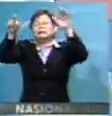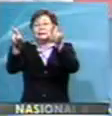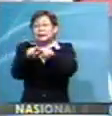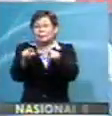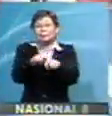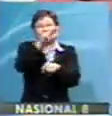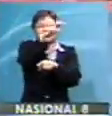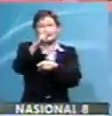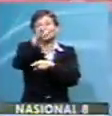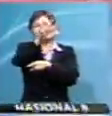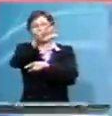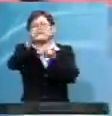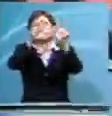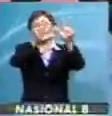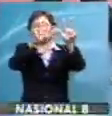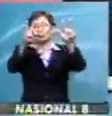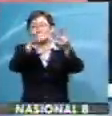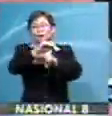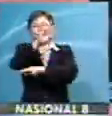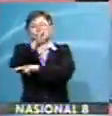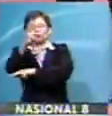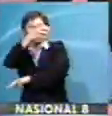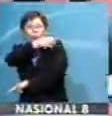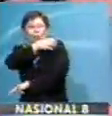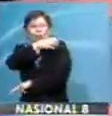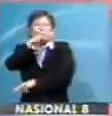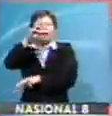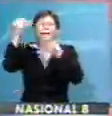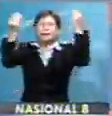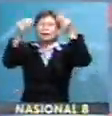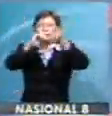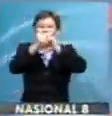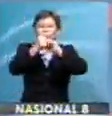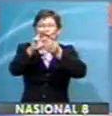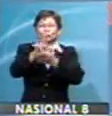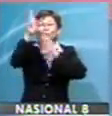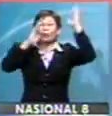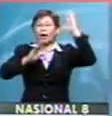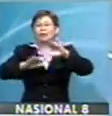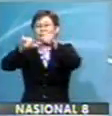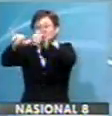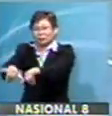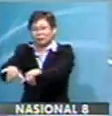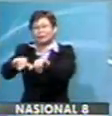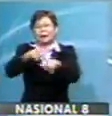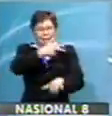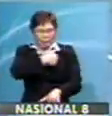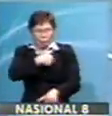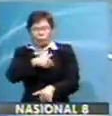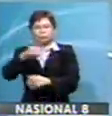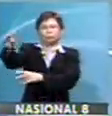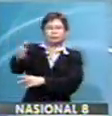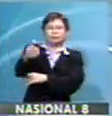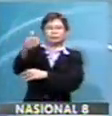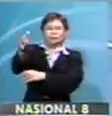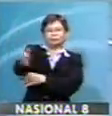332 atlet dan 77 pegawai Majlis sukan Universiti Malaysia akan berkampung di Palembang bagi mengibarkan